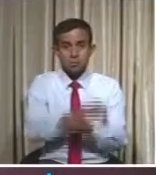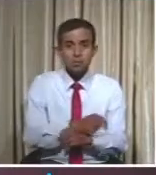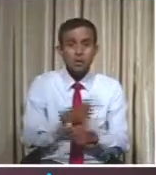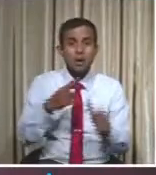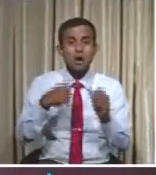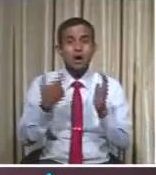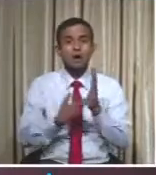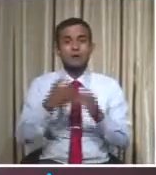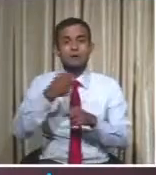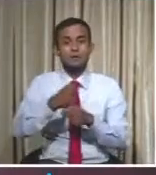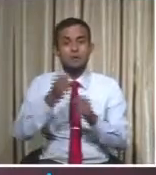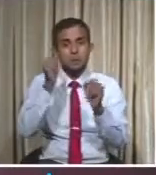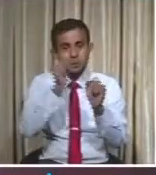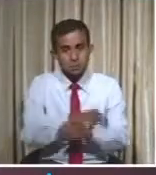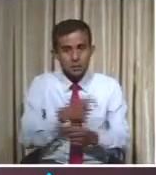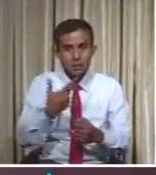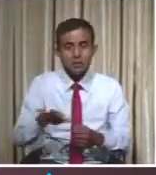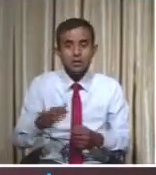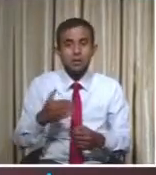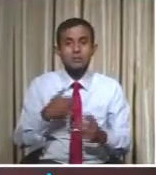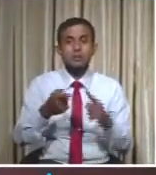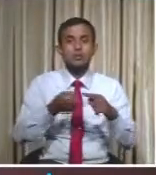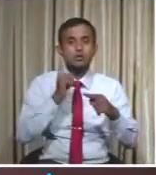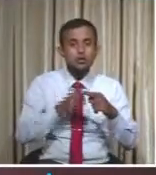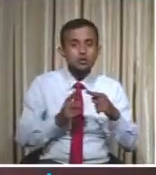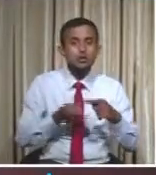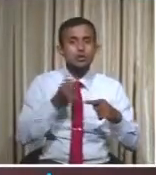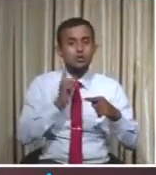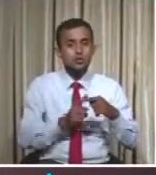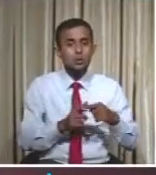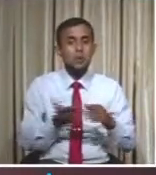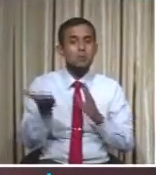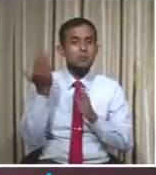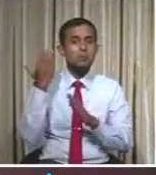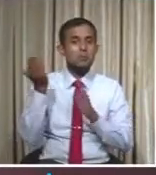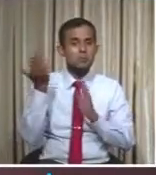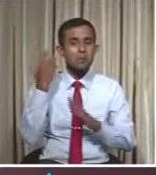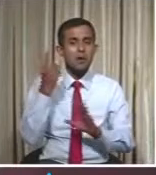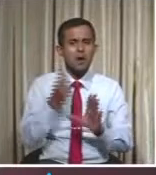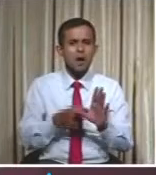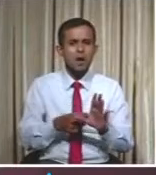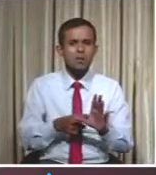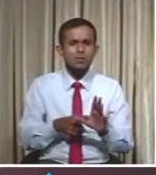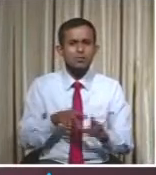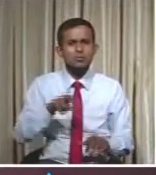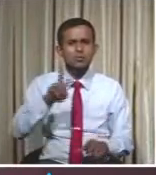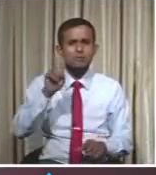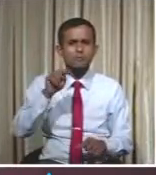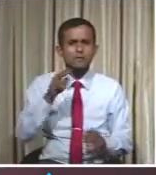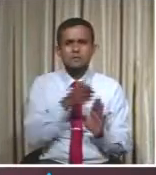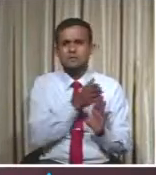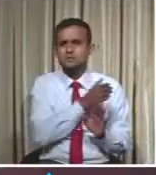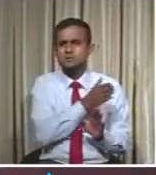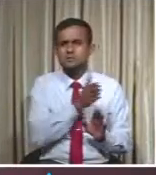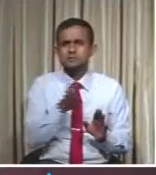ආජන්ටීනාව කඩා වැටුණා මෙවැනි අපිට උදාහරණ රාශියක් මේ පහුගිය දශක දෙක කාලයක